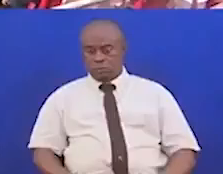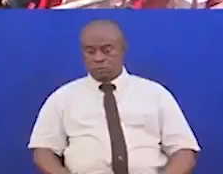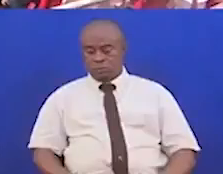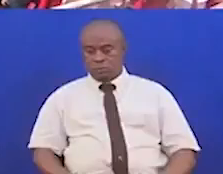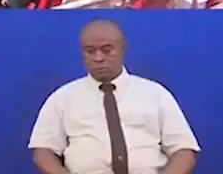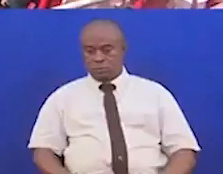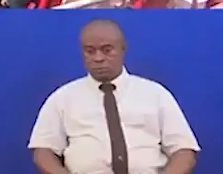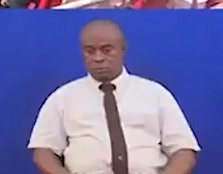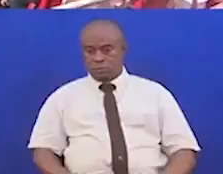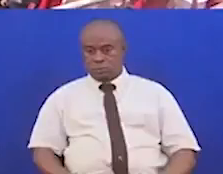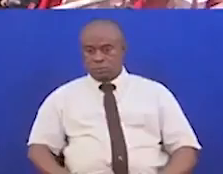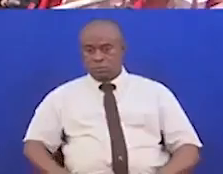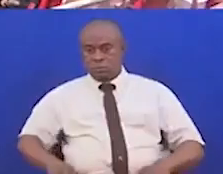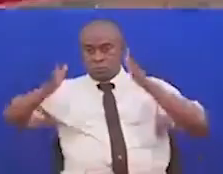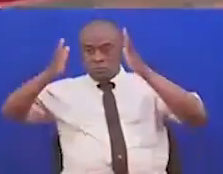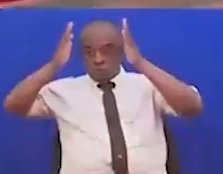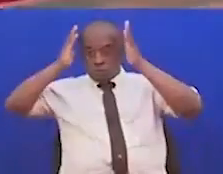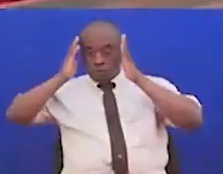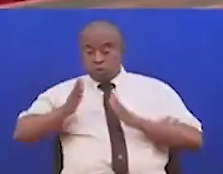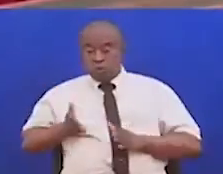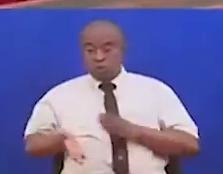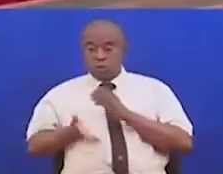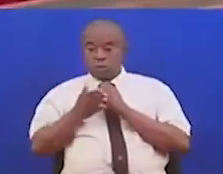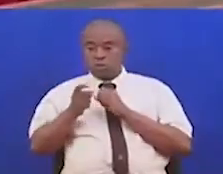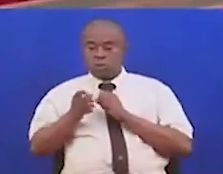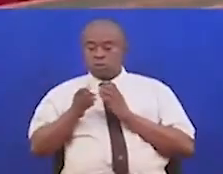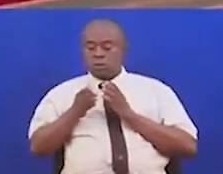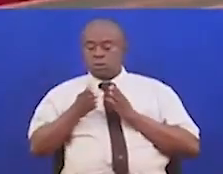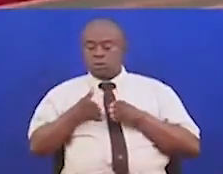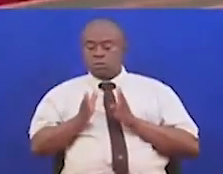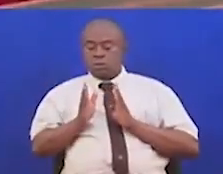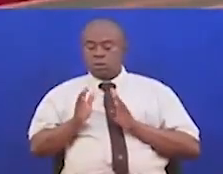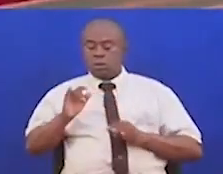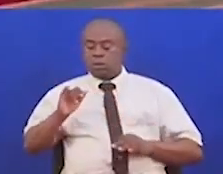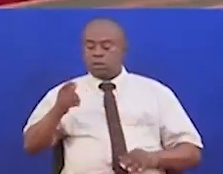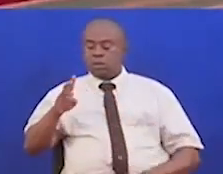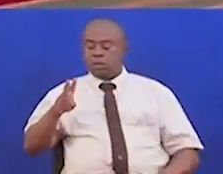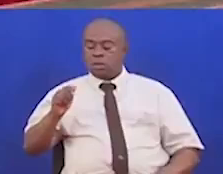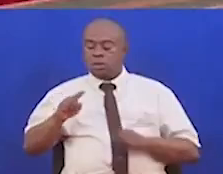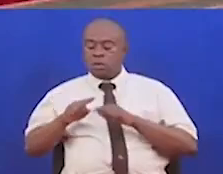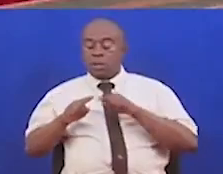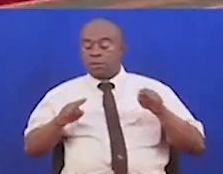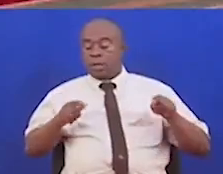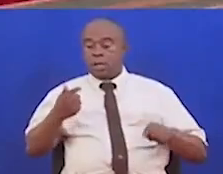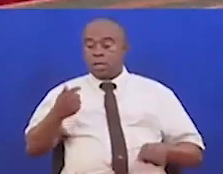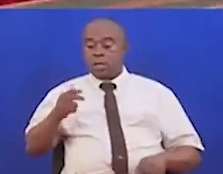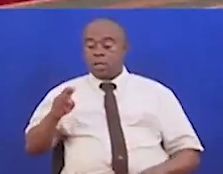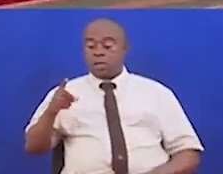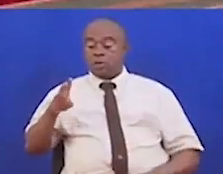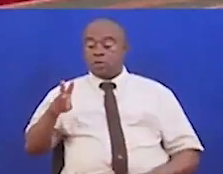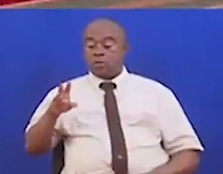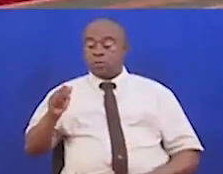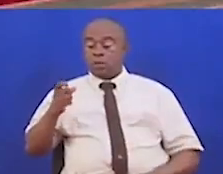Mheshimiwa Naibu Spika, barabara ya Igawa Uyole Songwe hadi Tunduma yenye urefu wa kilomita